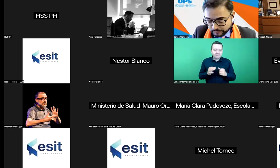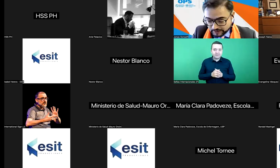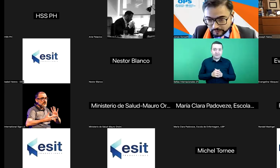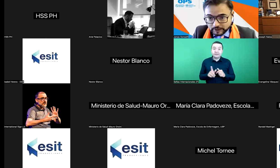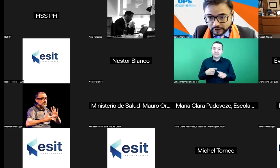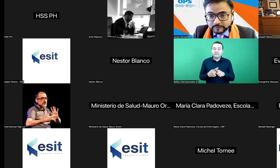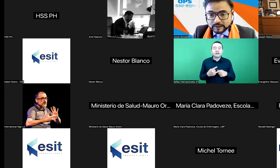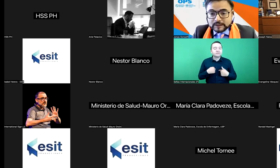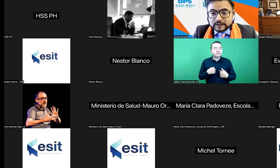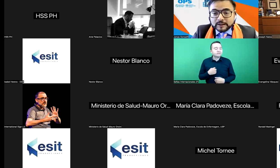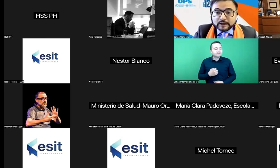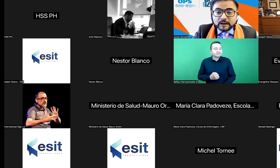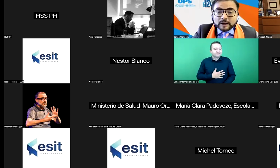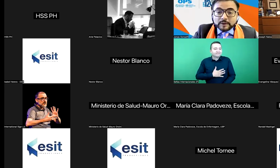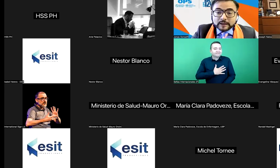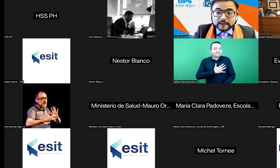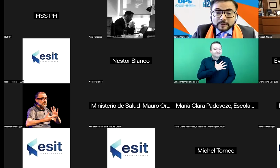Très honnêtement,